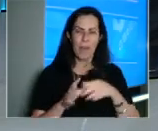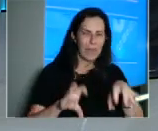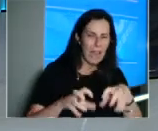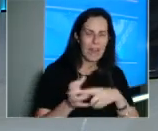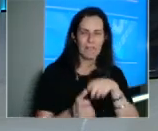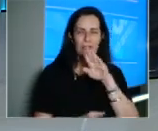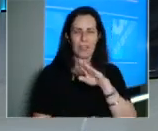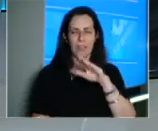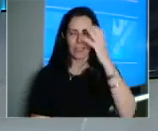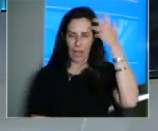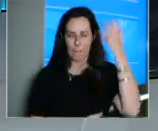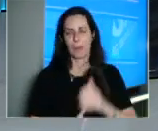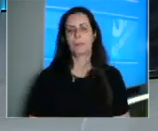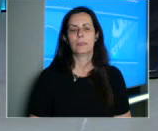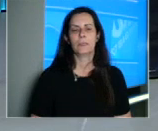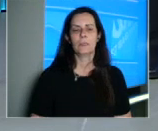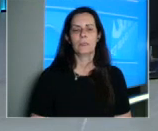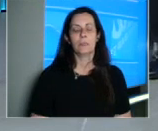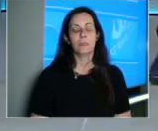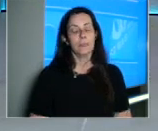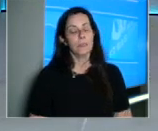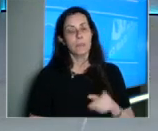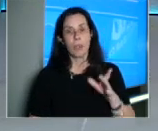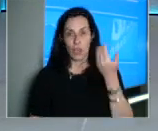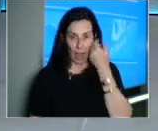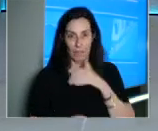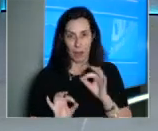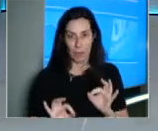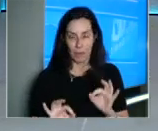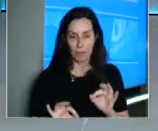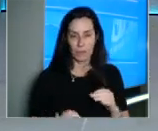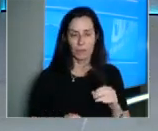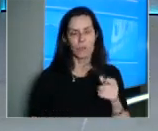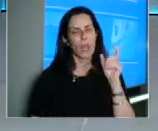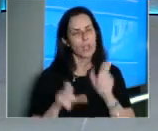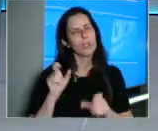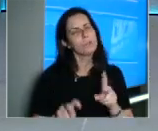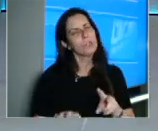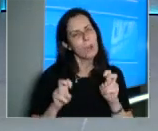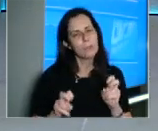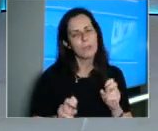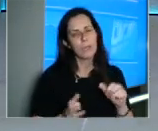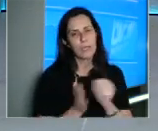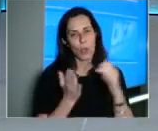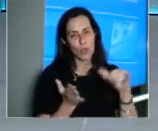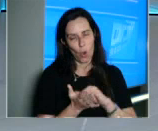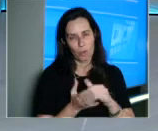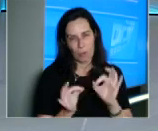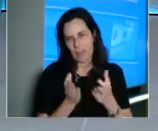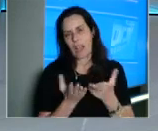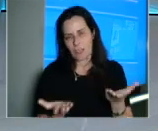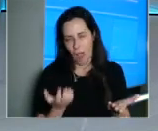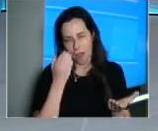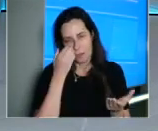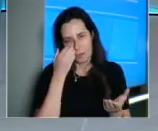של נתניהו וטראמפ. טוב, מה שמדהים וחבל זה שאנשים עושים שימוש. אמנם הניו יורק טיימס שיחק לידיים,